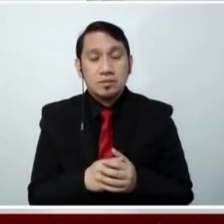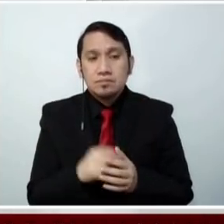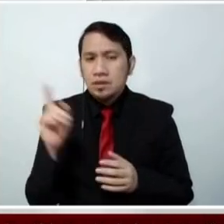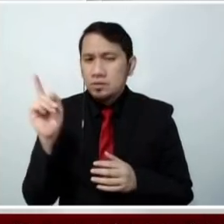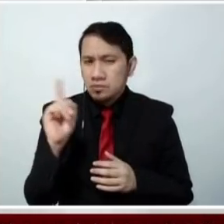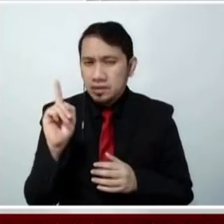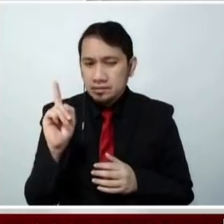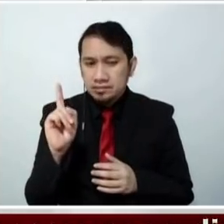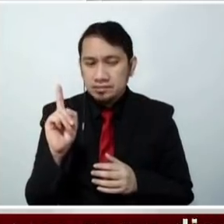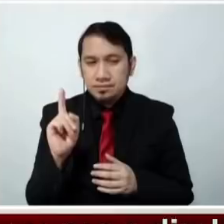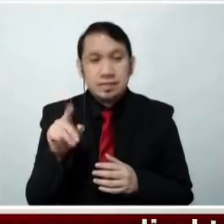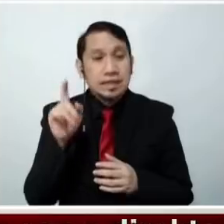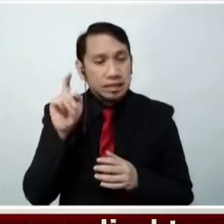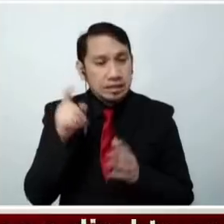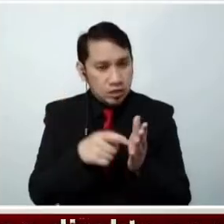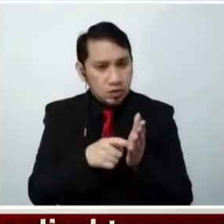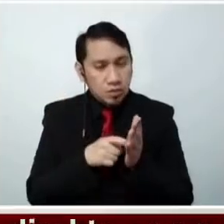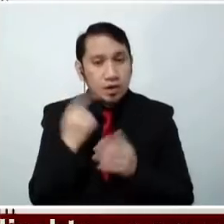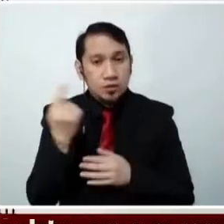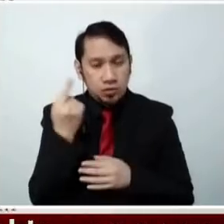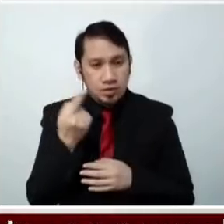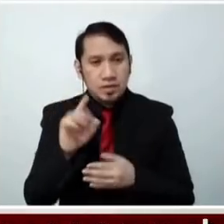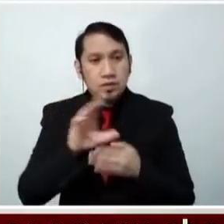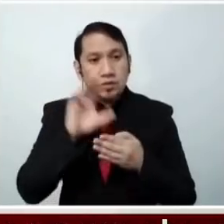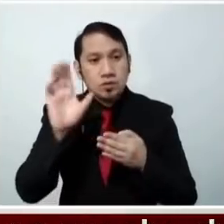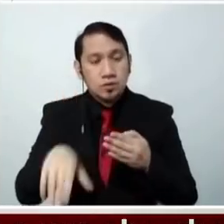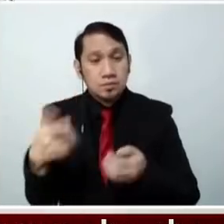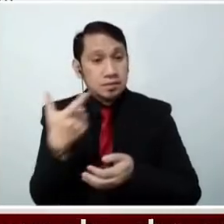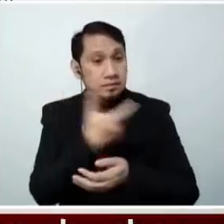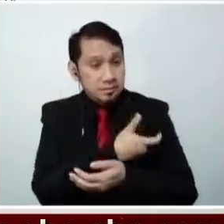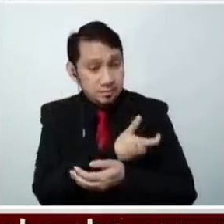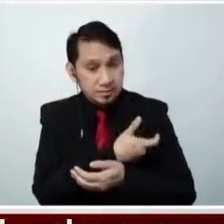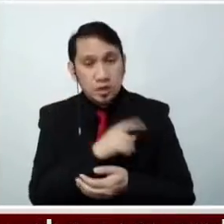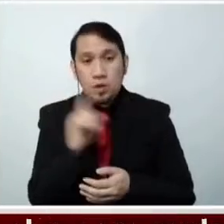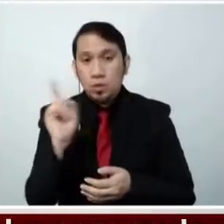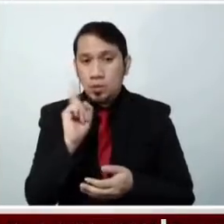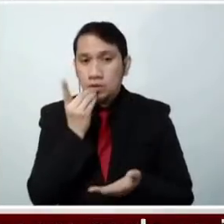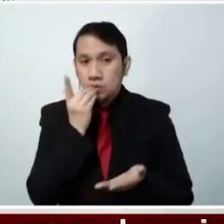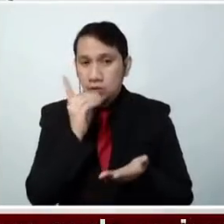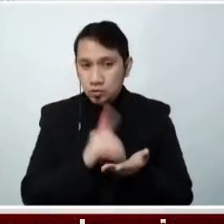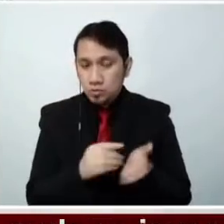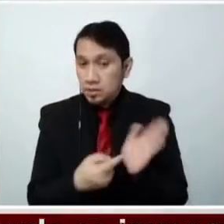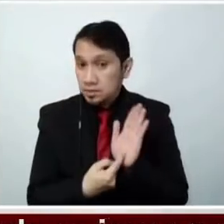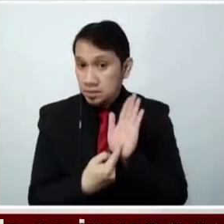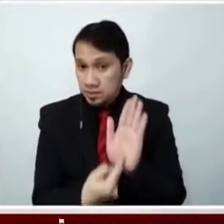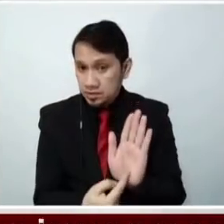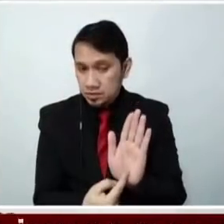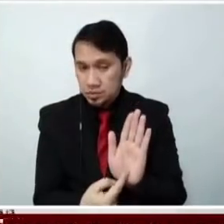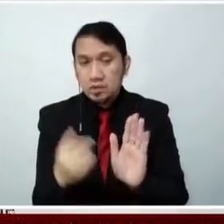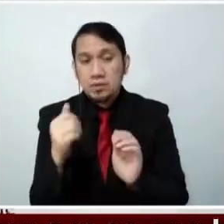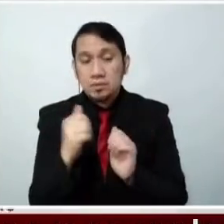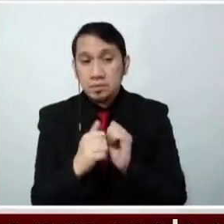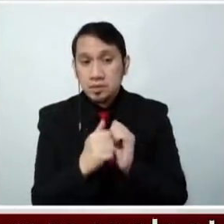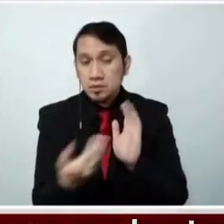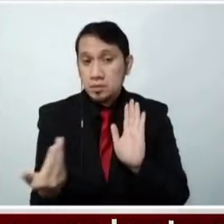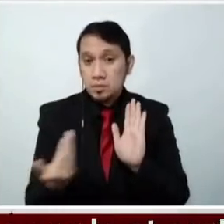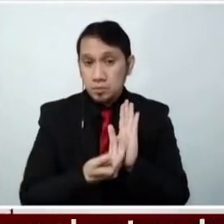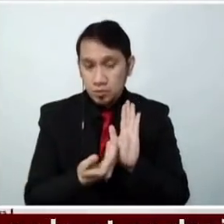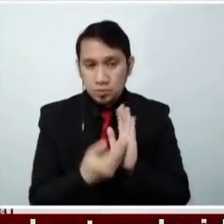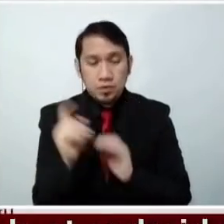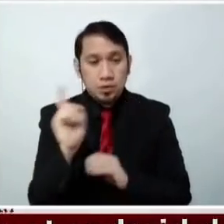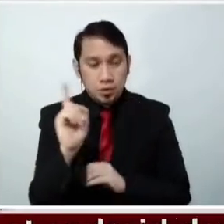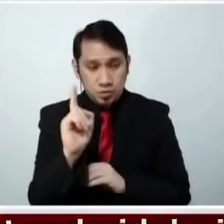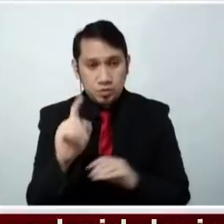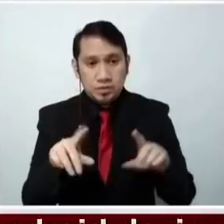dapat fully vaccinated. Ilan sa mga dokumentong maaaring ipakita para patunayan ang vaccination status ay ang